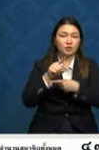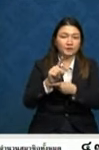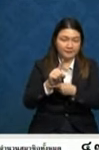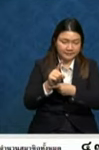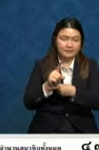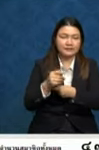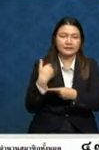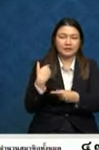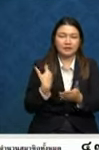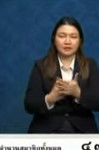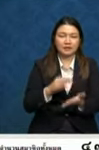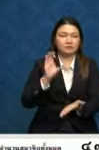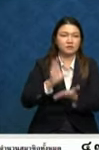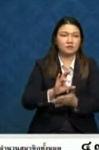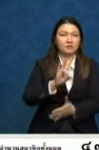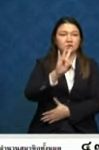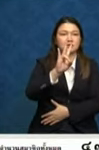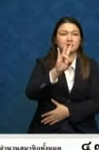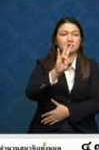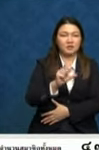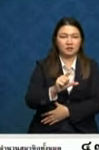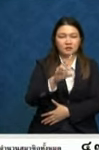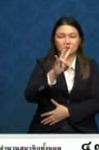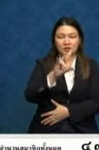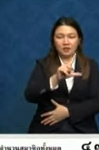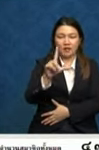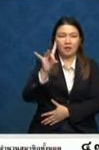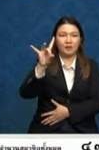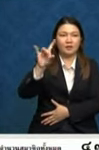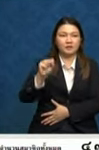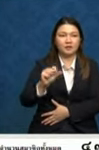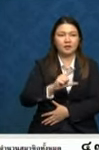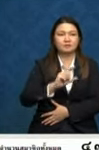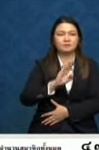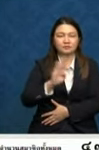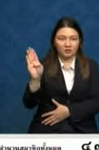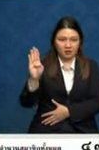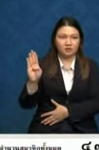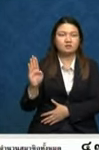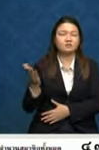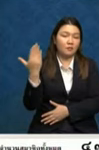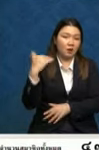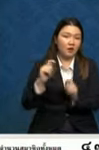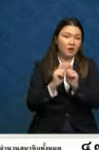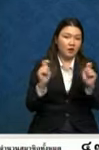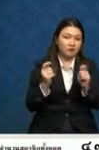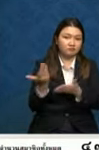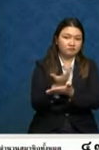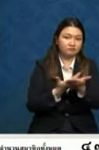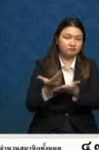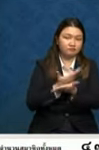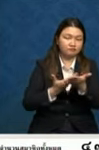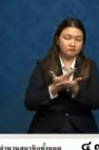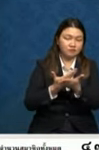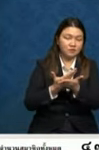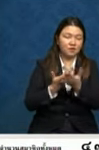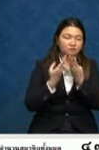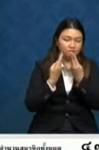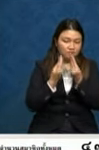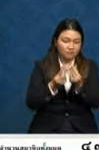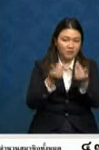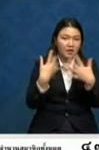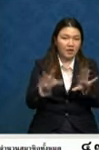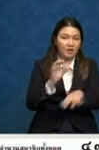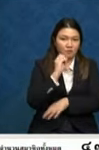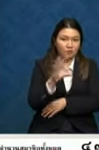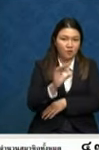า 7,800,000 บาทได้มีการพิจารณาในชั้นของอนุกรรมธิการแล้วก็ในชั้นของกรรมธิการโดยละเอียดนะครับ